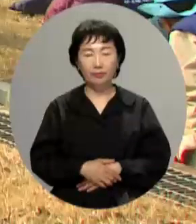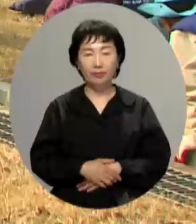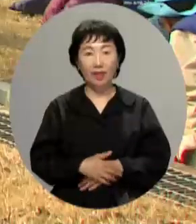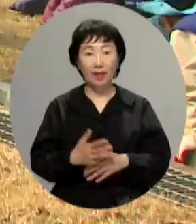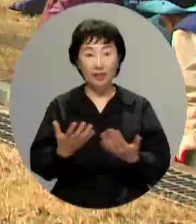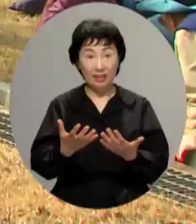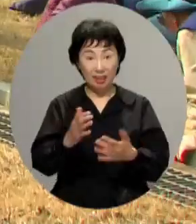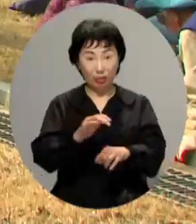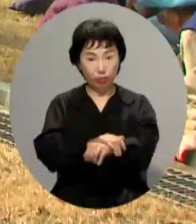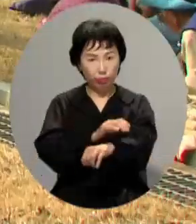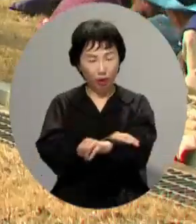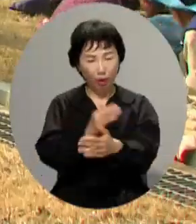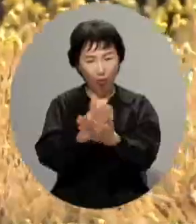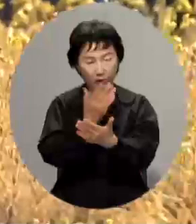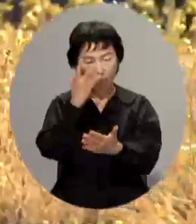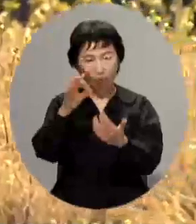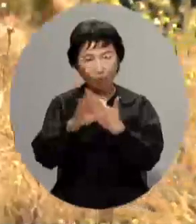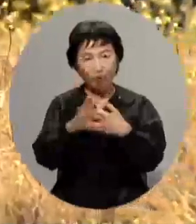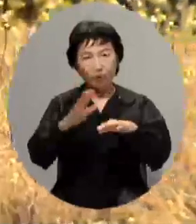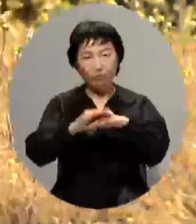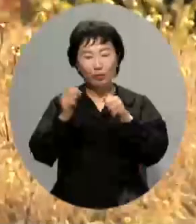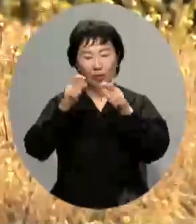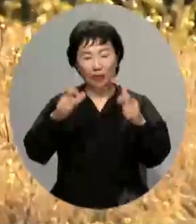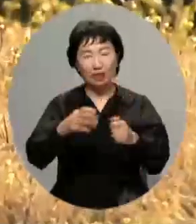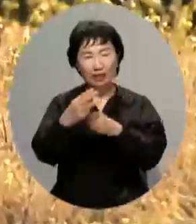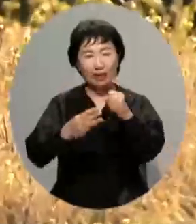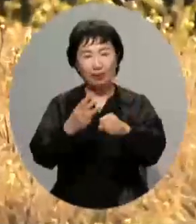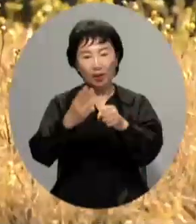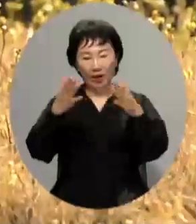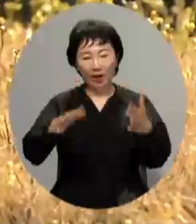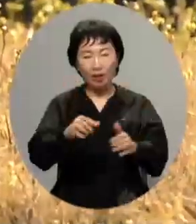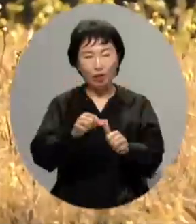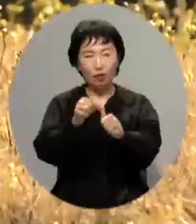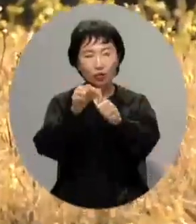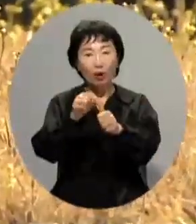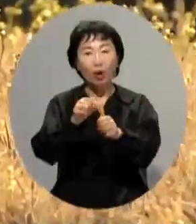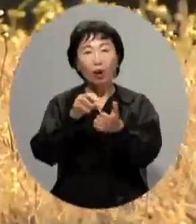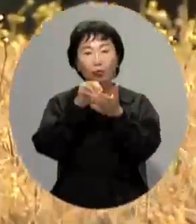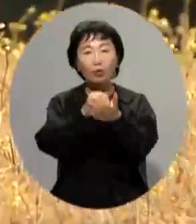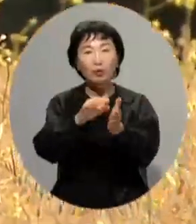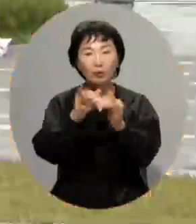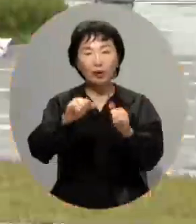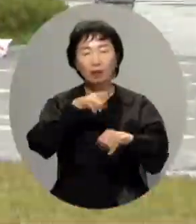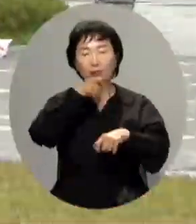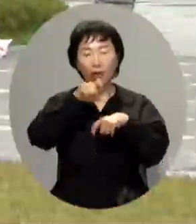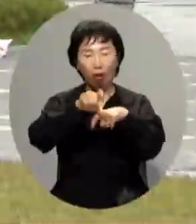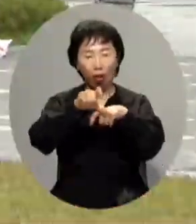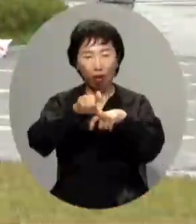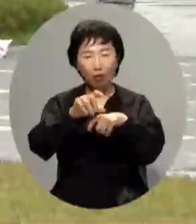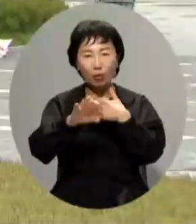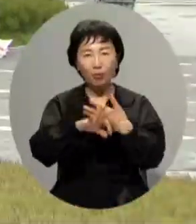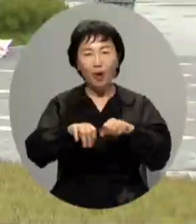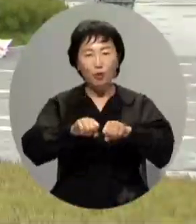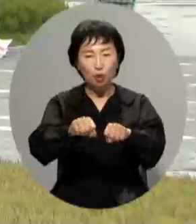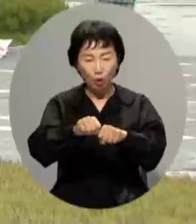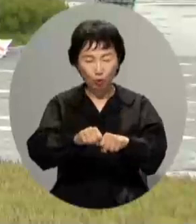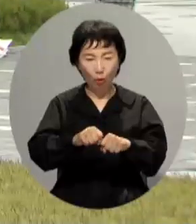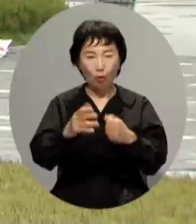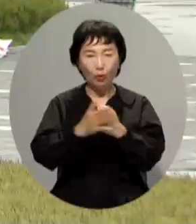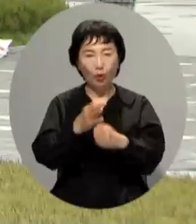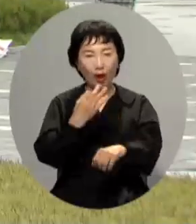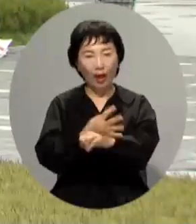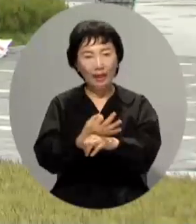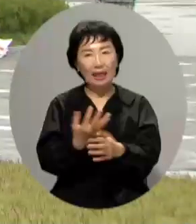직업 중분류로 볼 때 도내에서 최근 3년 새 취업자 순위 상승이 두드러진 것은 청소와 경비 관련